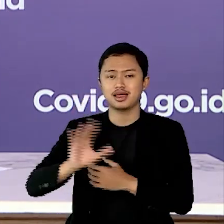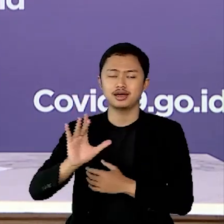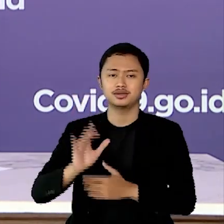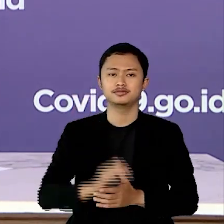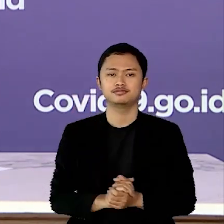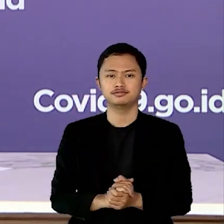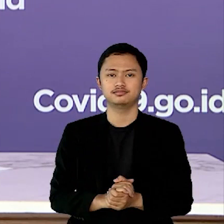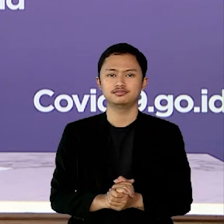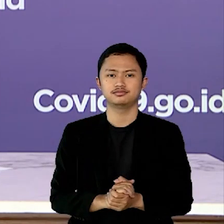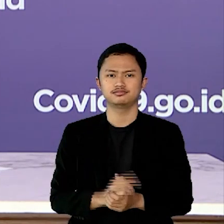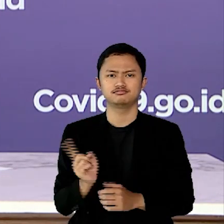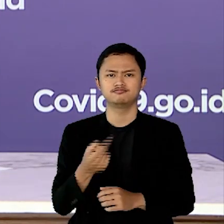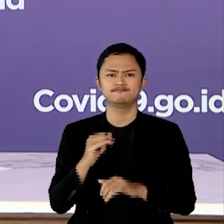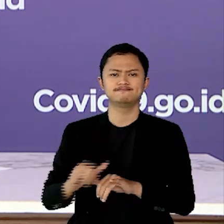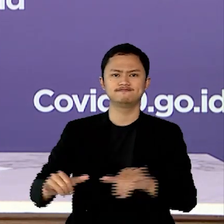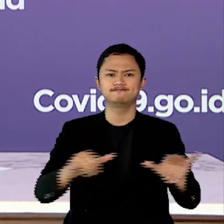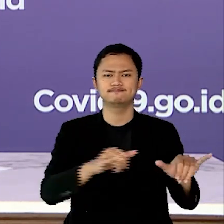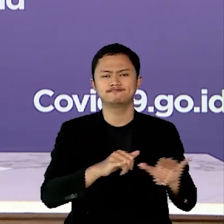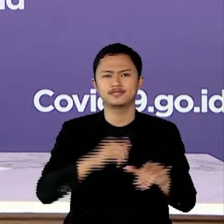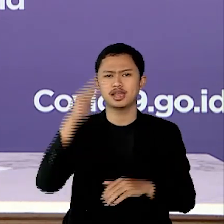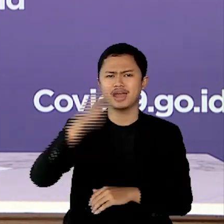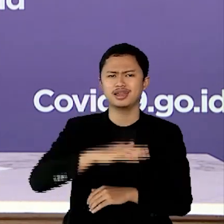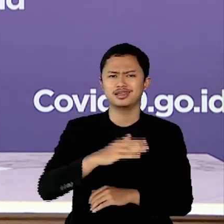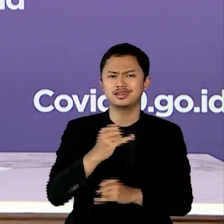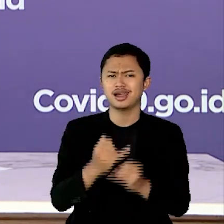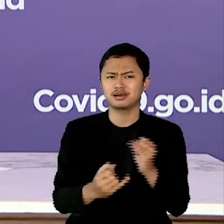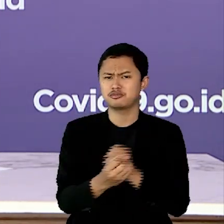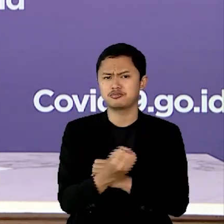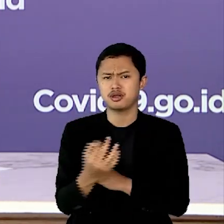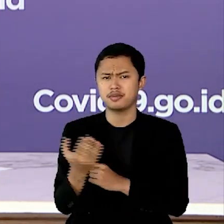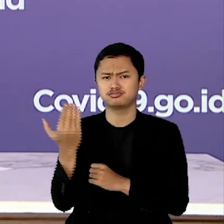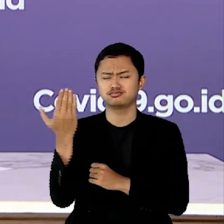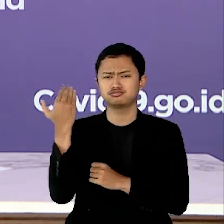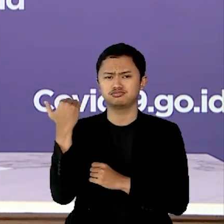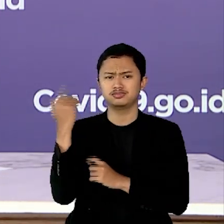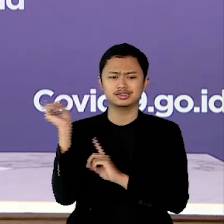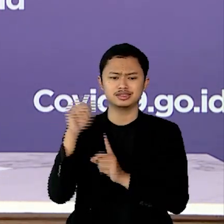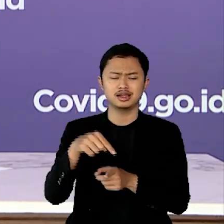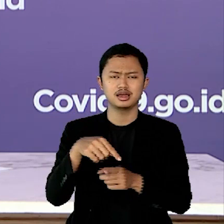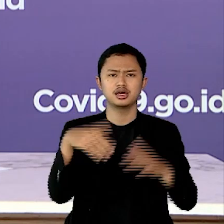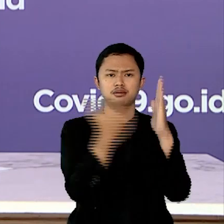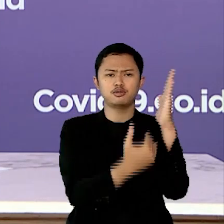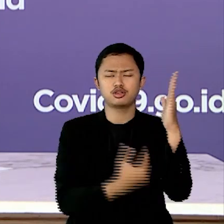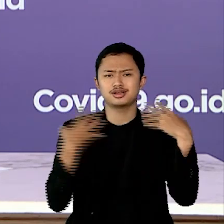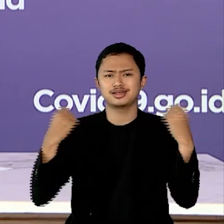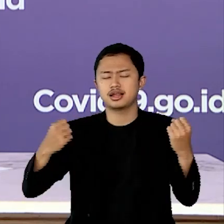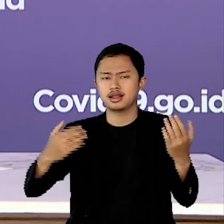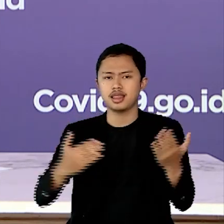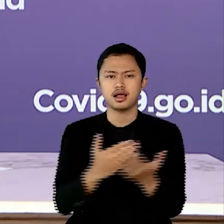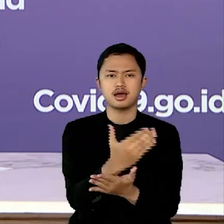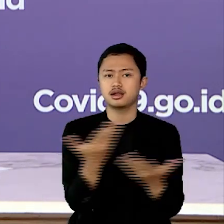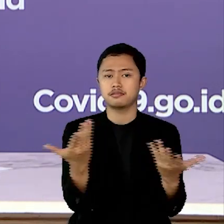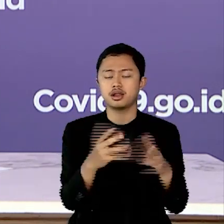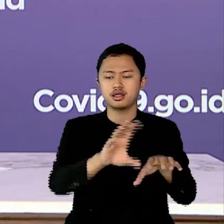diketahui bersama bahwa dalam beberapa hari terakhir ditemukan pelanggaran terhadap protokol kesehatan di